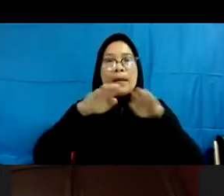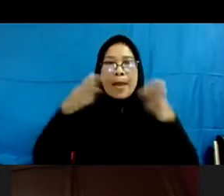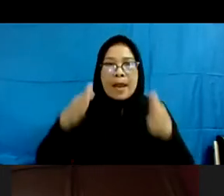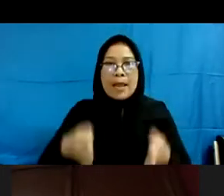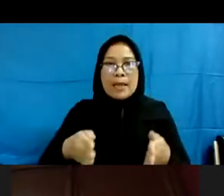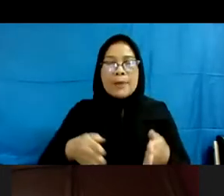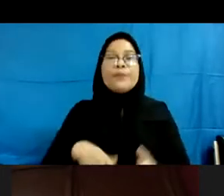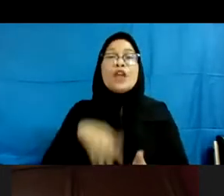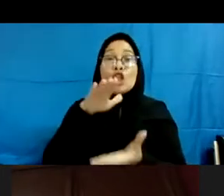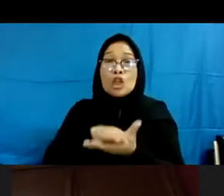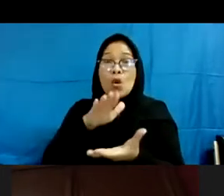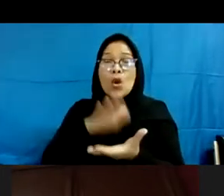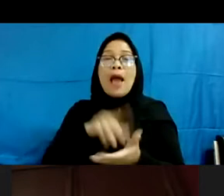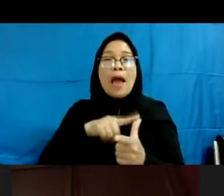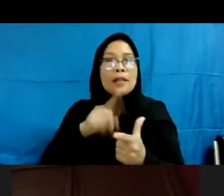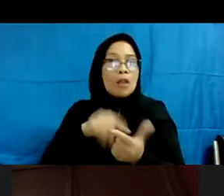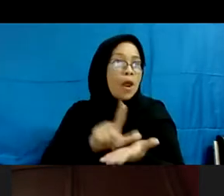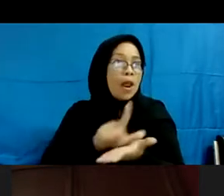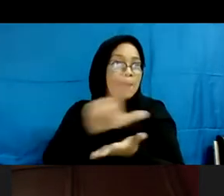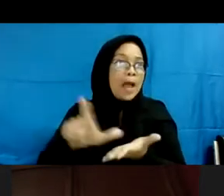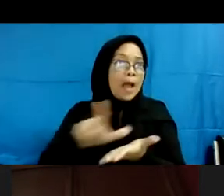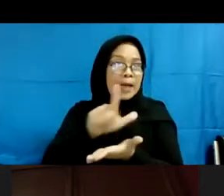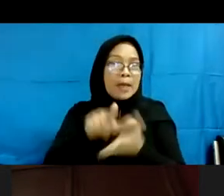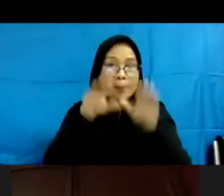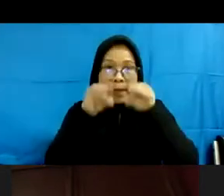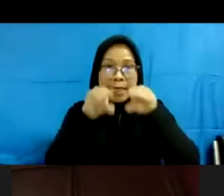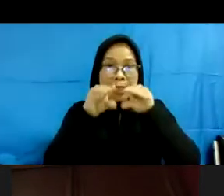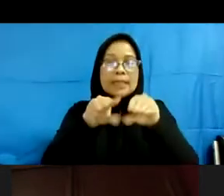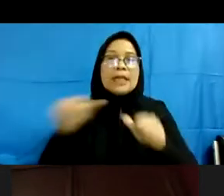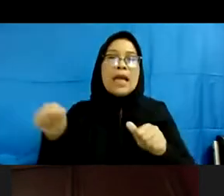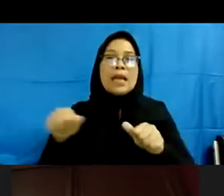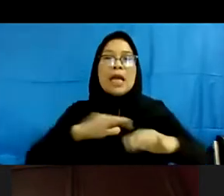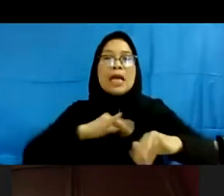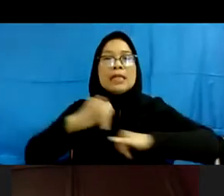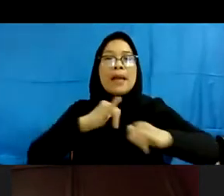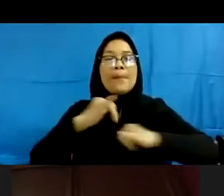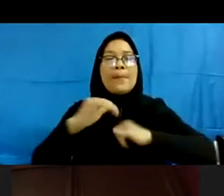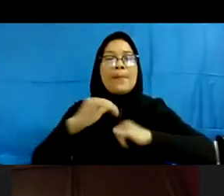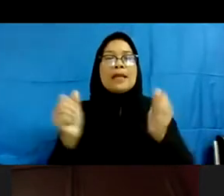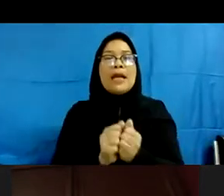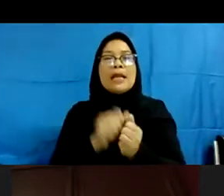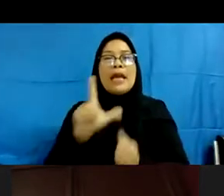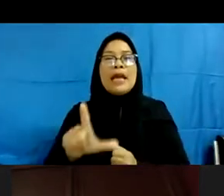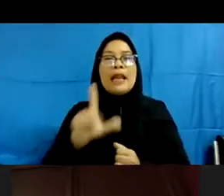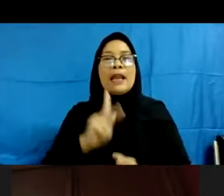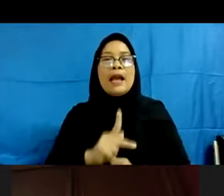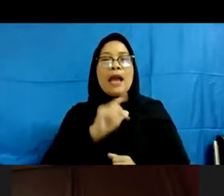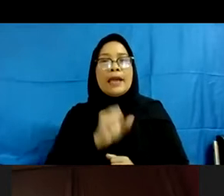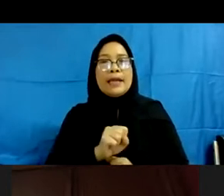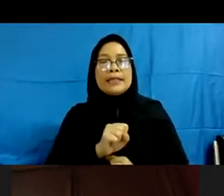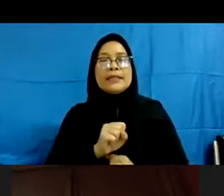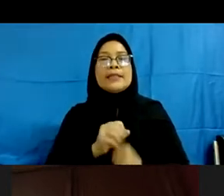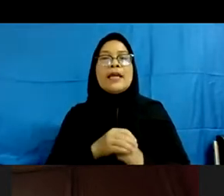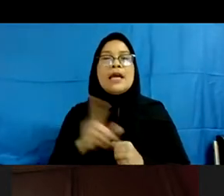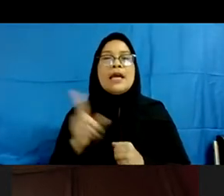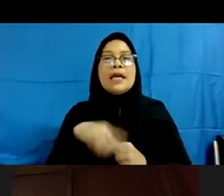Sekolah atau lembaga pendidikan bisa kata-katakan mungkin sama perannya dengan yang LKS. Kemudian dari